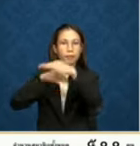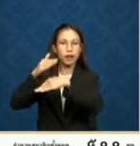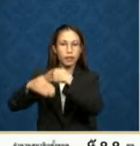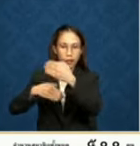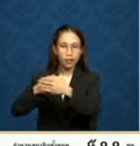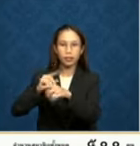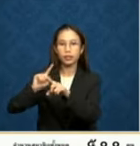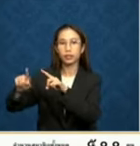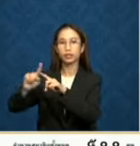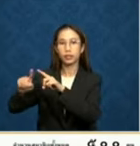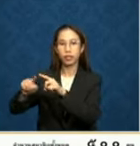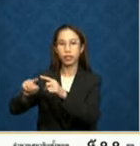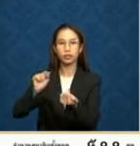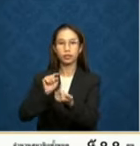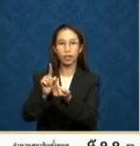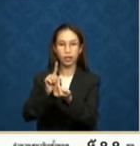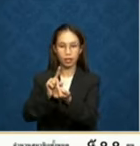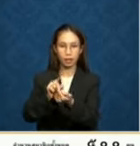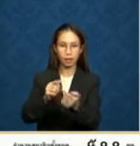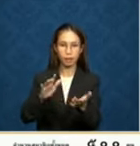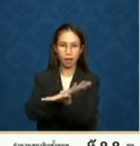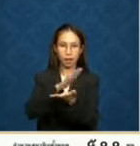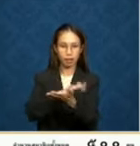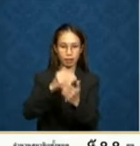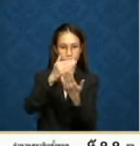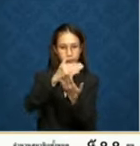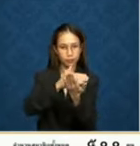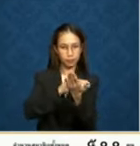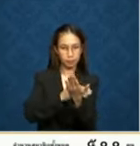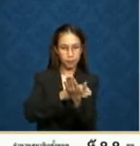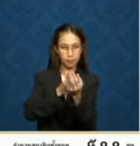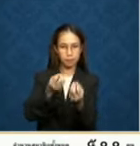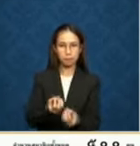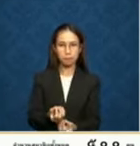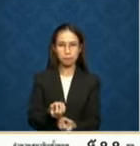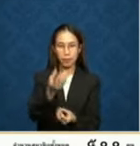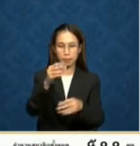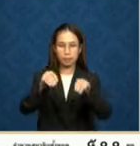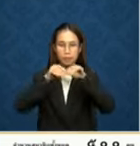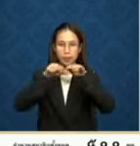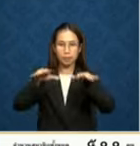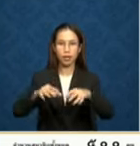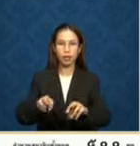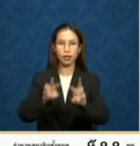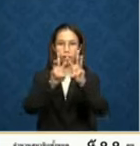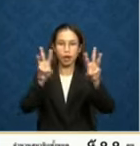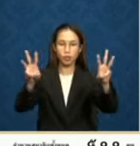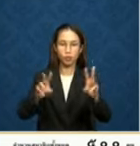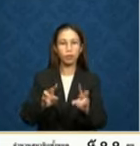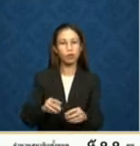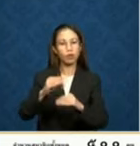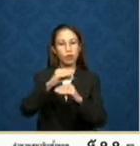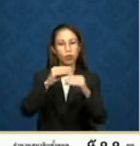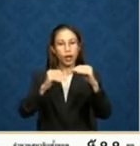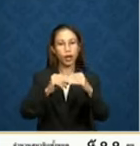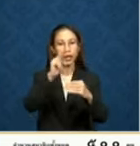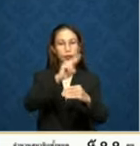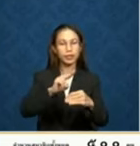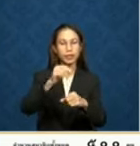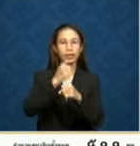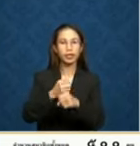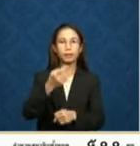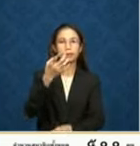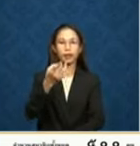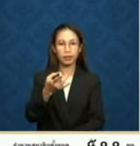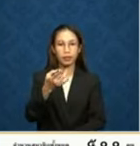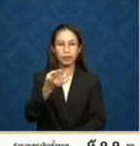ข Owen ไมาใายเอกสารหมดสู่ Suitesว่แต่ละคงการมัเอาไปใช้ Use Case แบบไหนใ